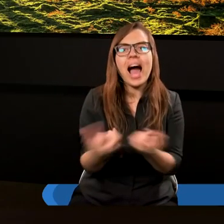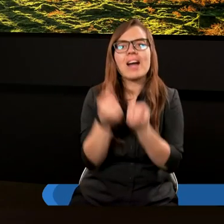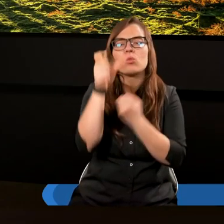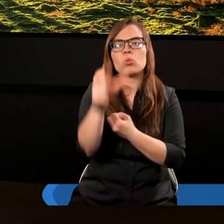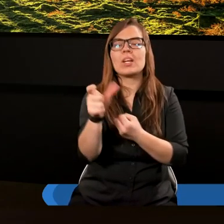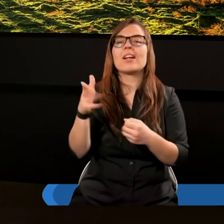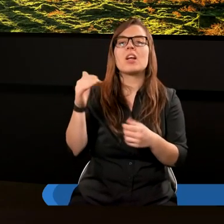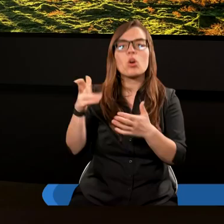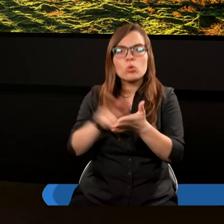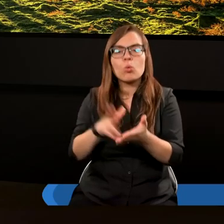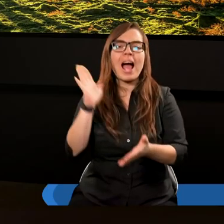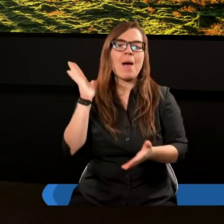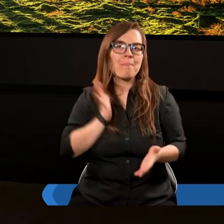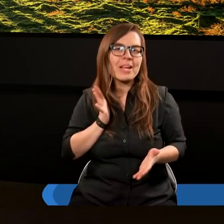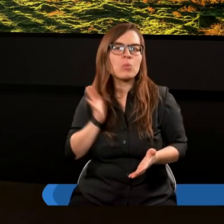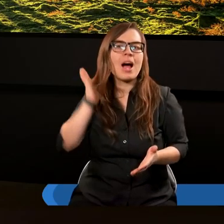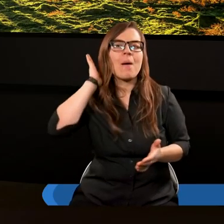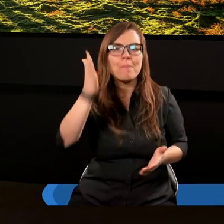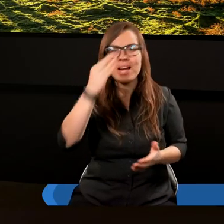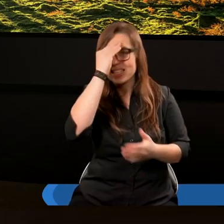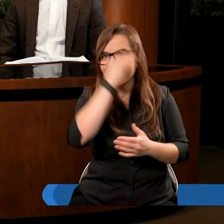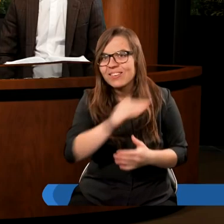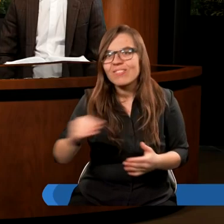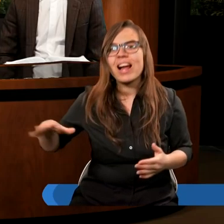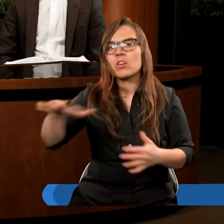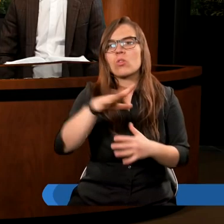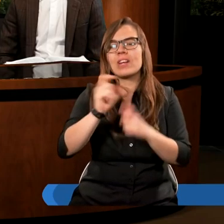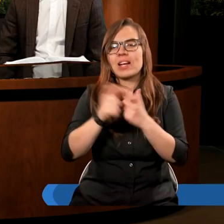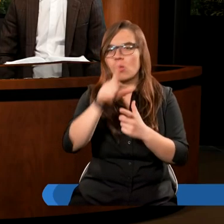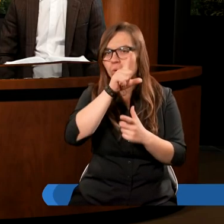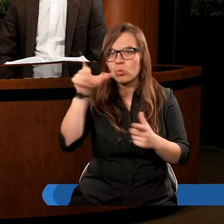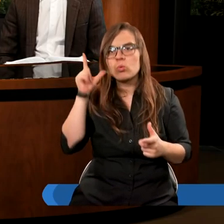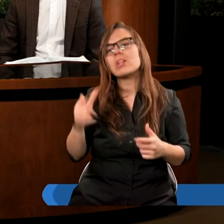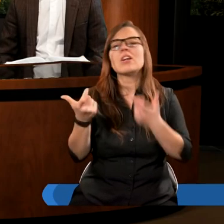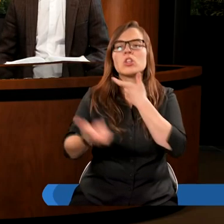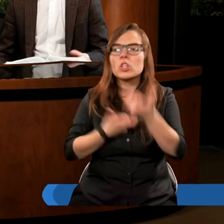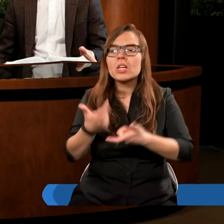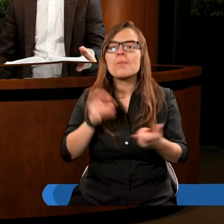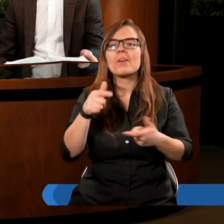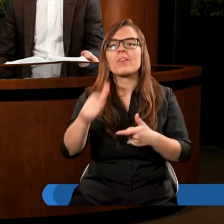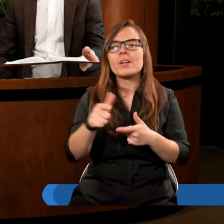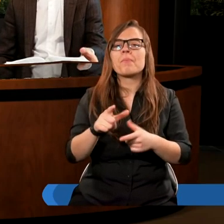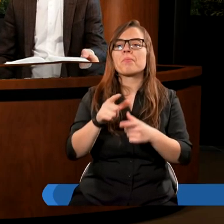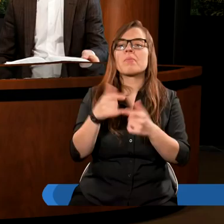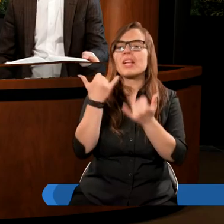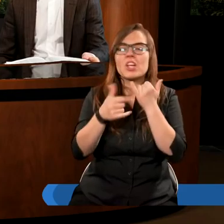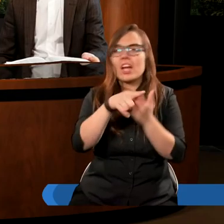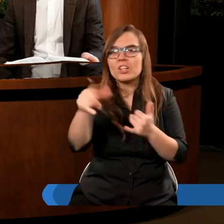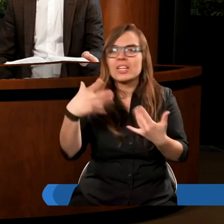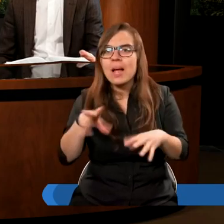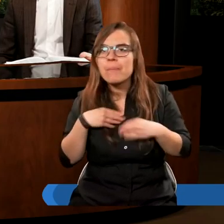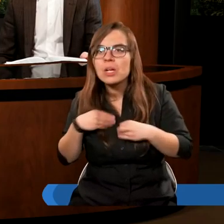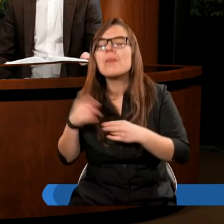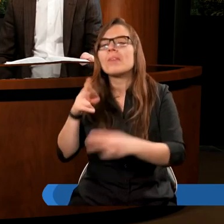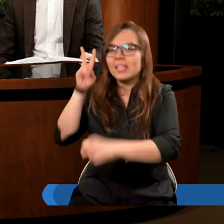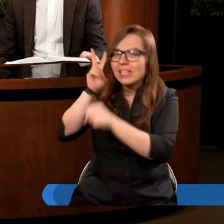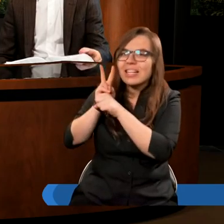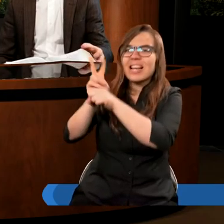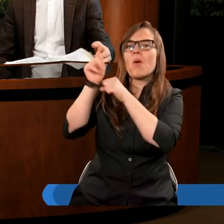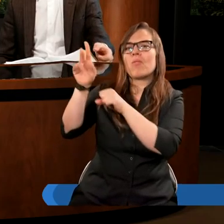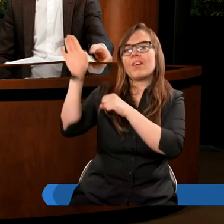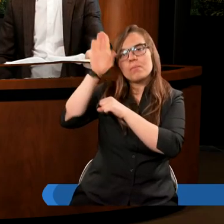która była i będzie zwiastowana. Przyjmijmy Jowisi, jeszcze nie przyjęliśmy, zaufajmy Bogu,